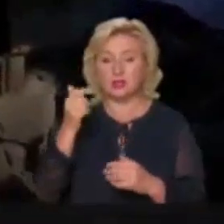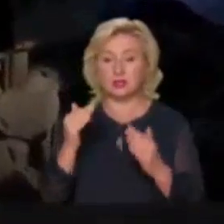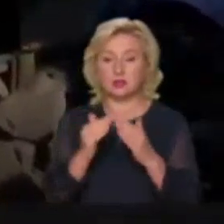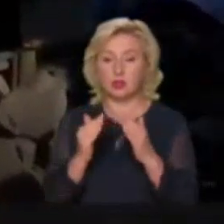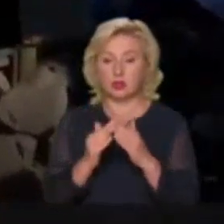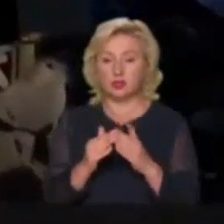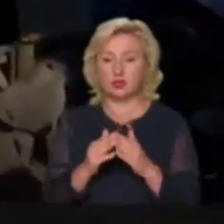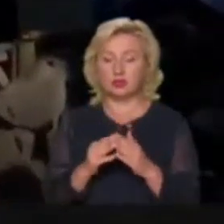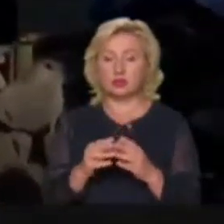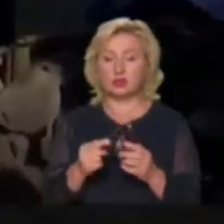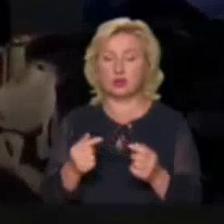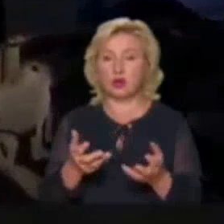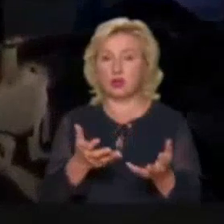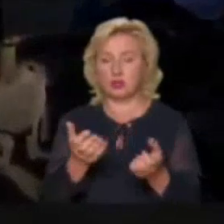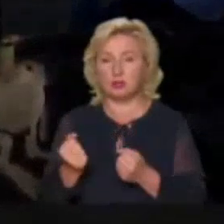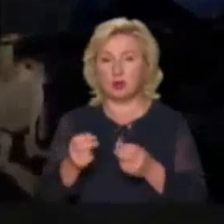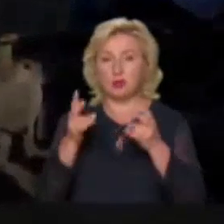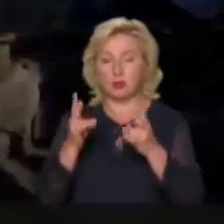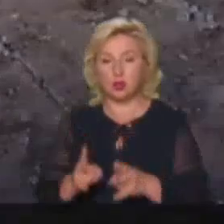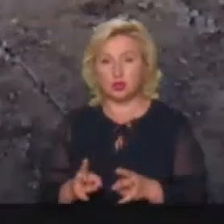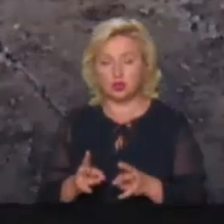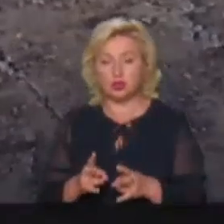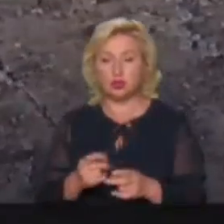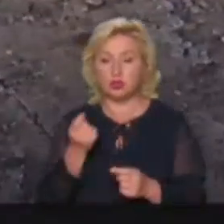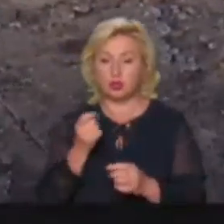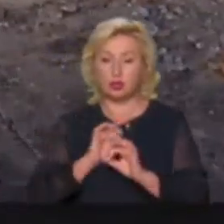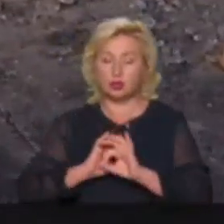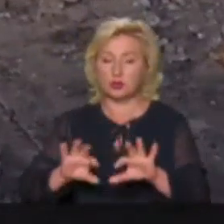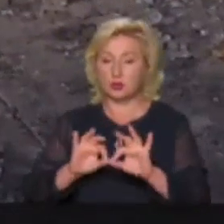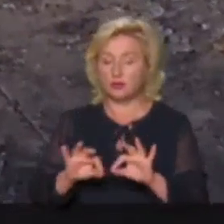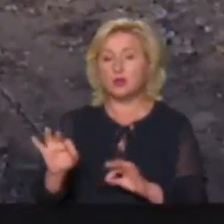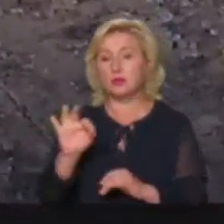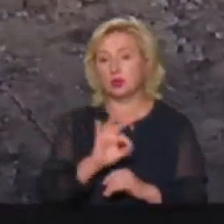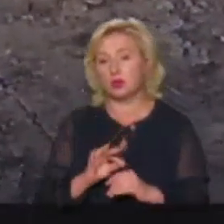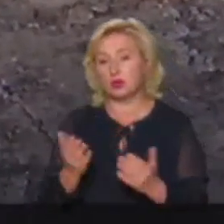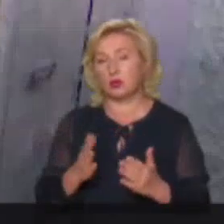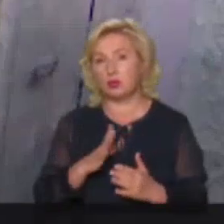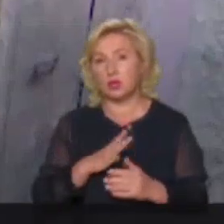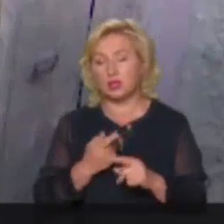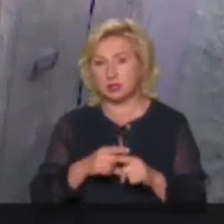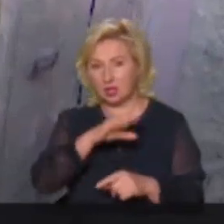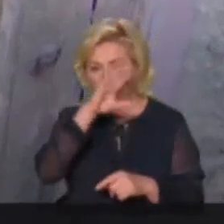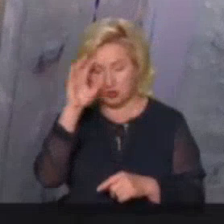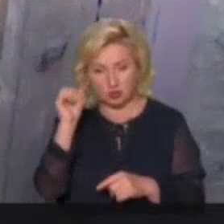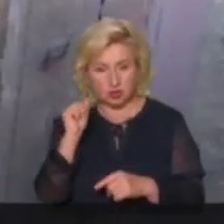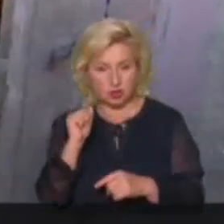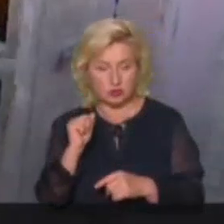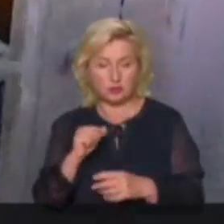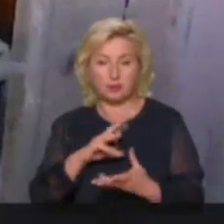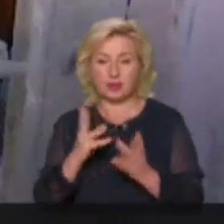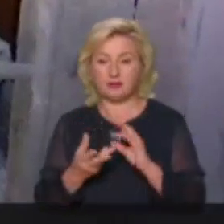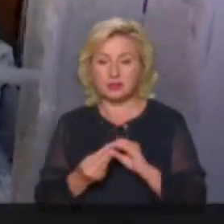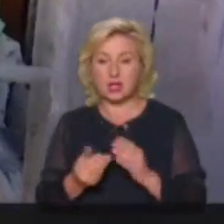який зазнав пошкоджень. Вони нам трохи розповідали про те, якою була ця ніч і взагалі